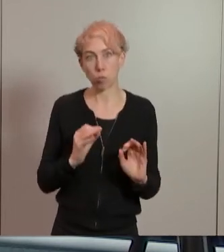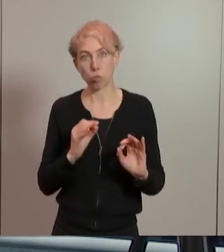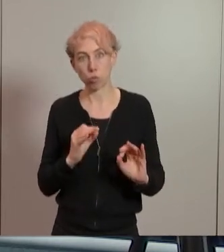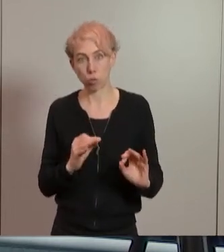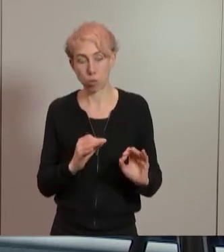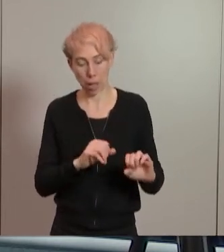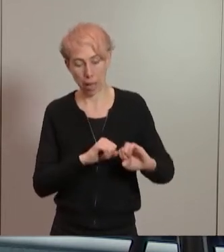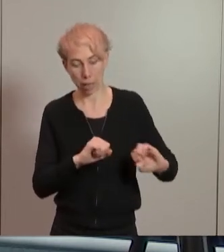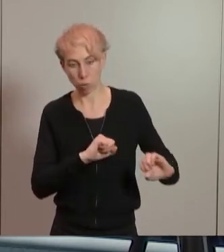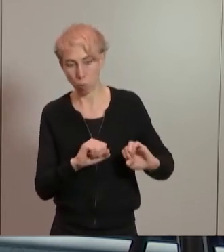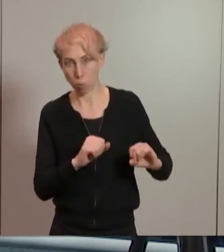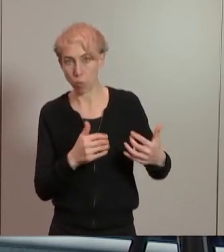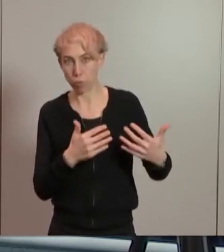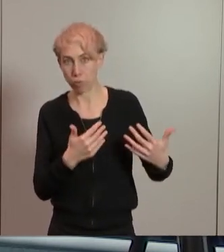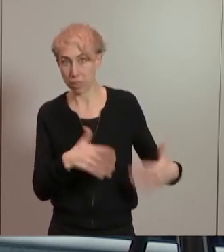était terminée,